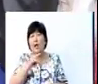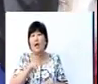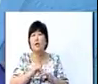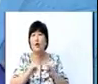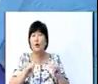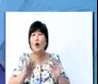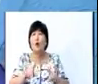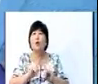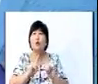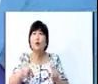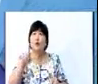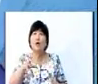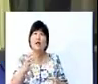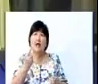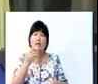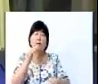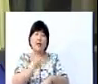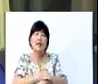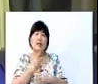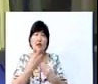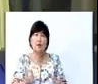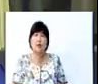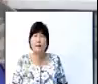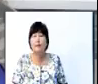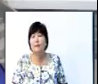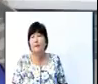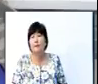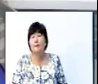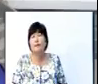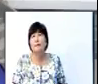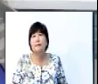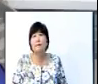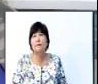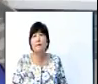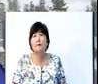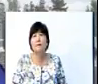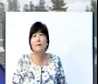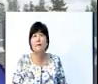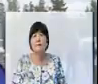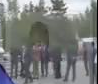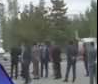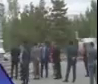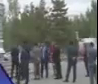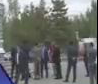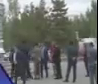өркениетінде орны бөлек тұлға екенін тағы бір дәлелдей түсті. Астанадан Тажмұрат Әлжанов, Алмат Меңдібаев, Қазақстан, Қызылорда телеарнасы.